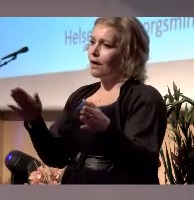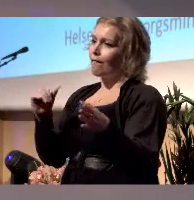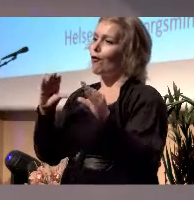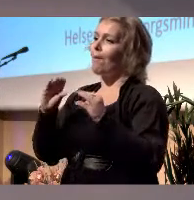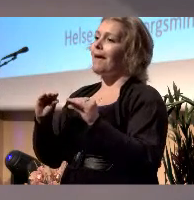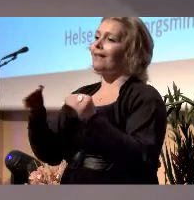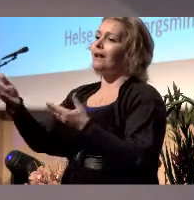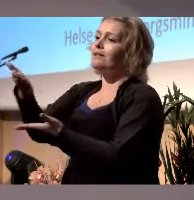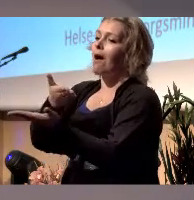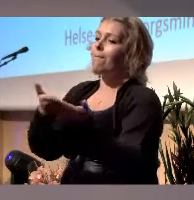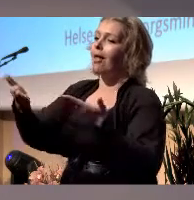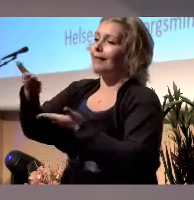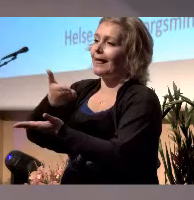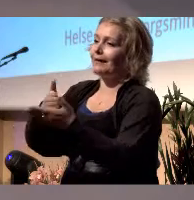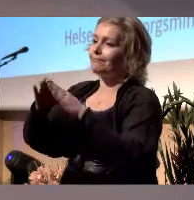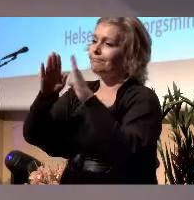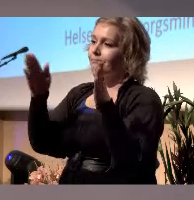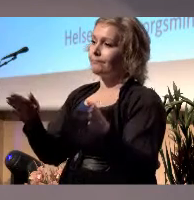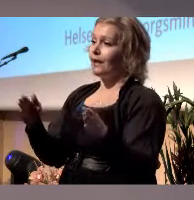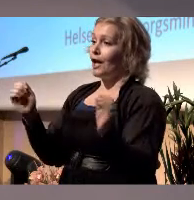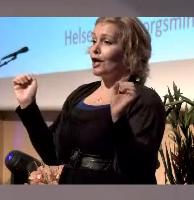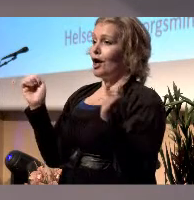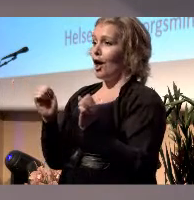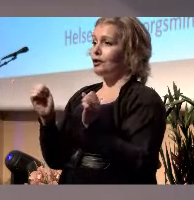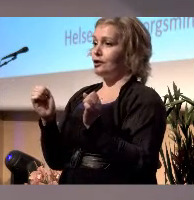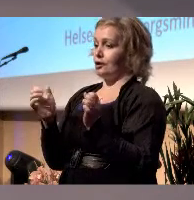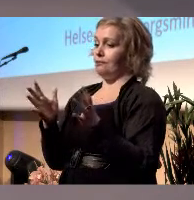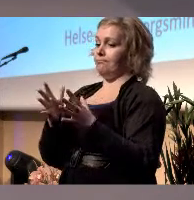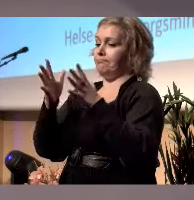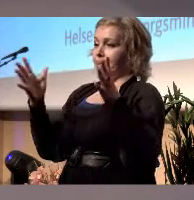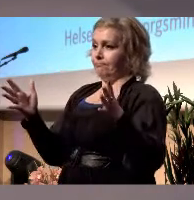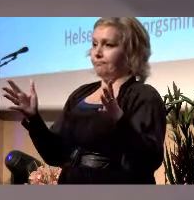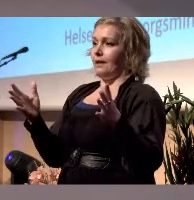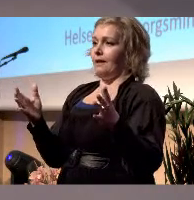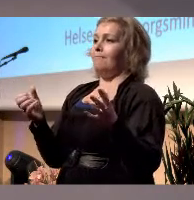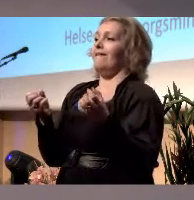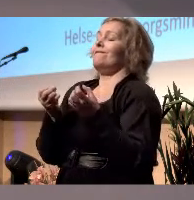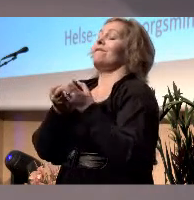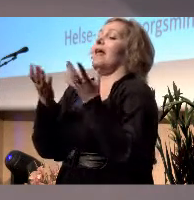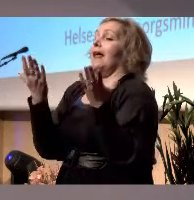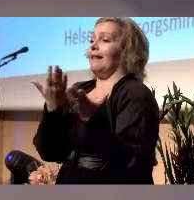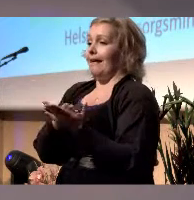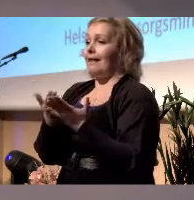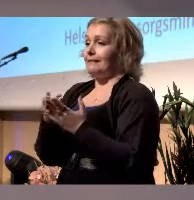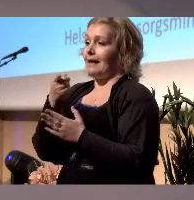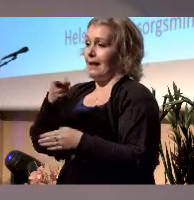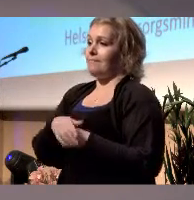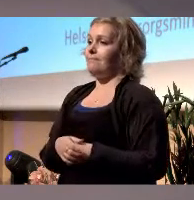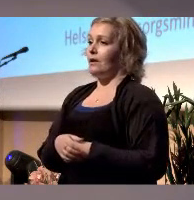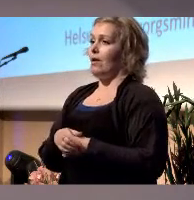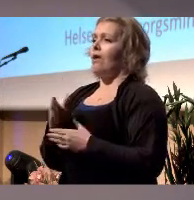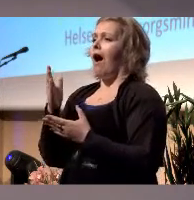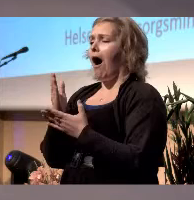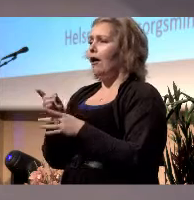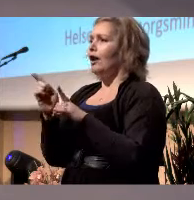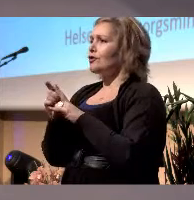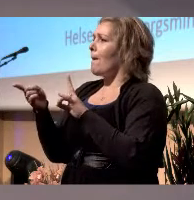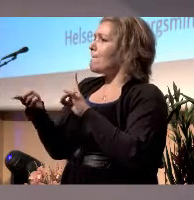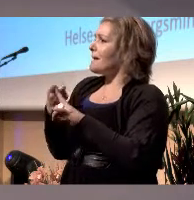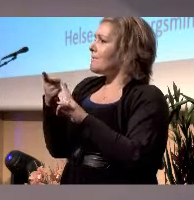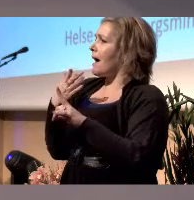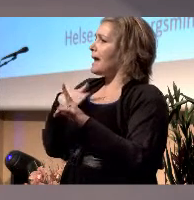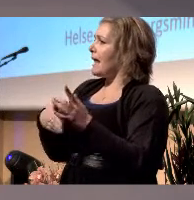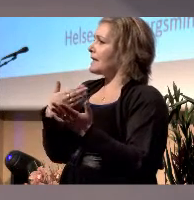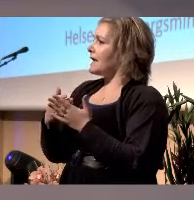bedre samhandlingen. I høst utvides senteret med enda flere tjenester. Og det akkurat sånt